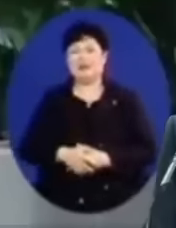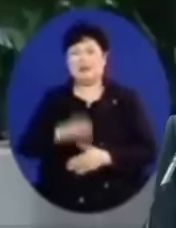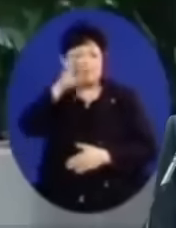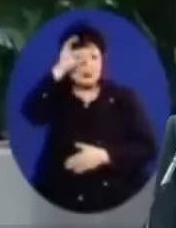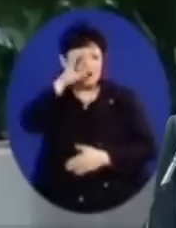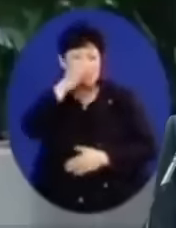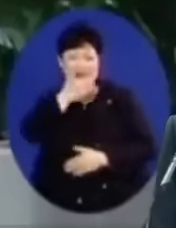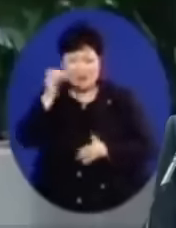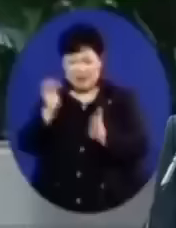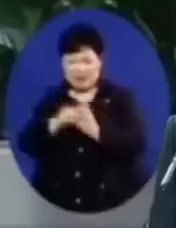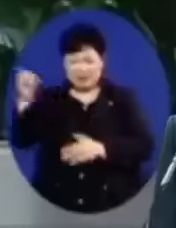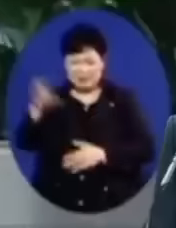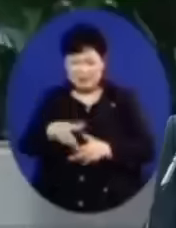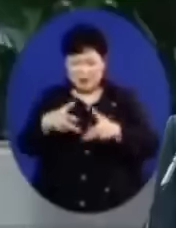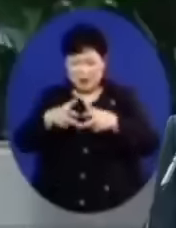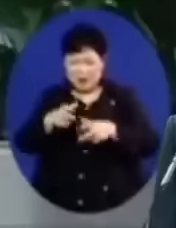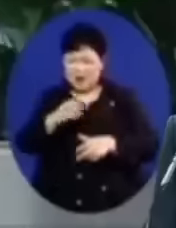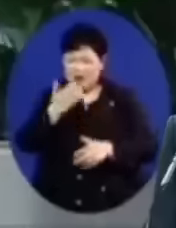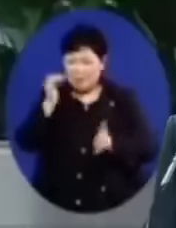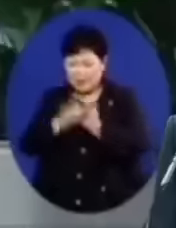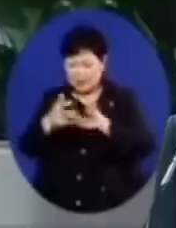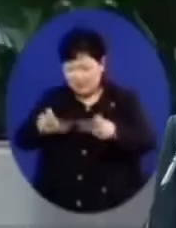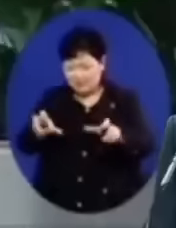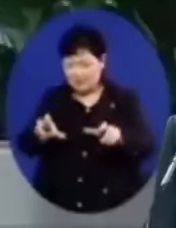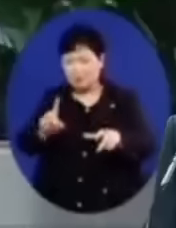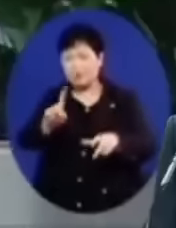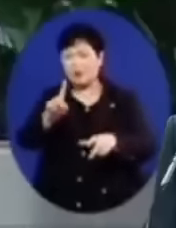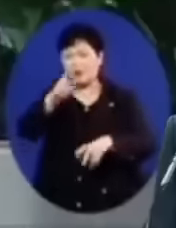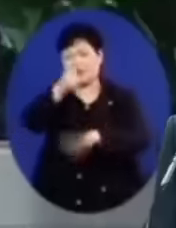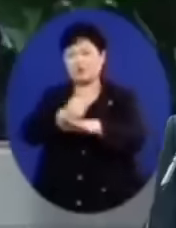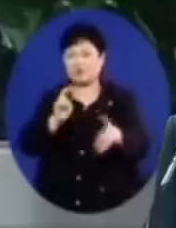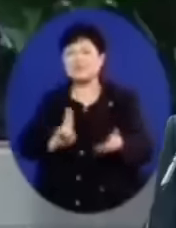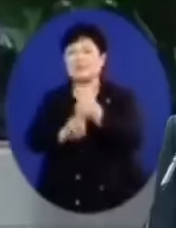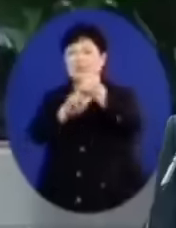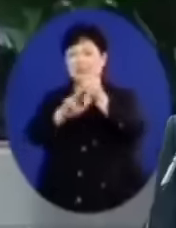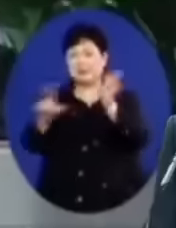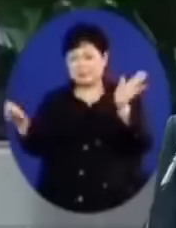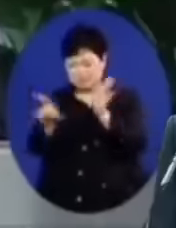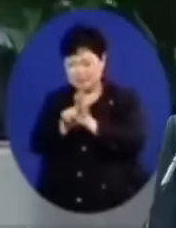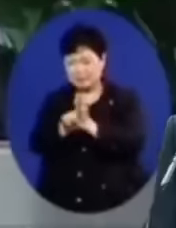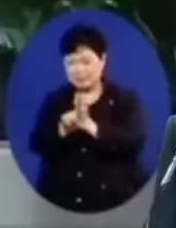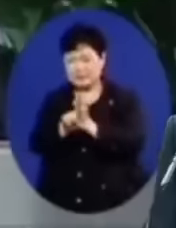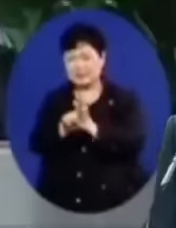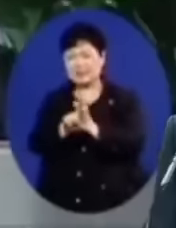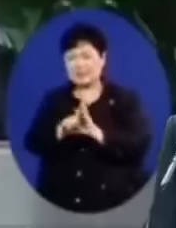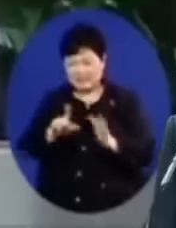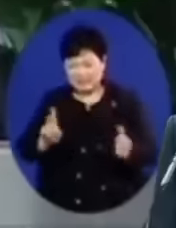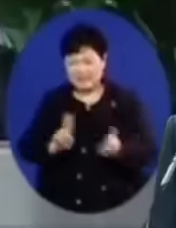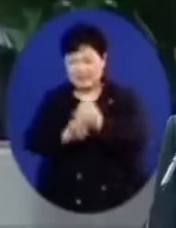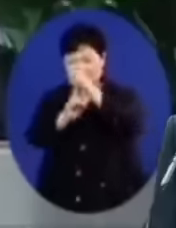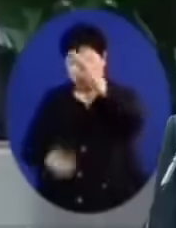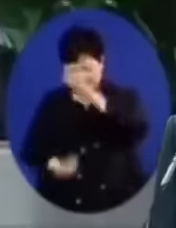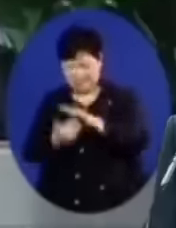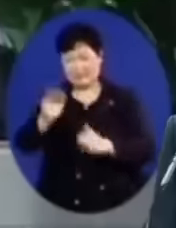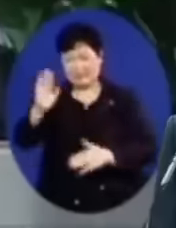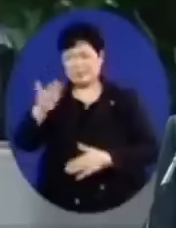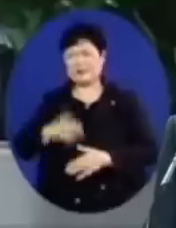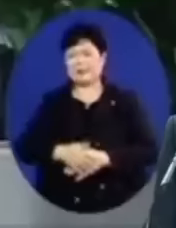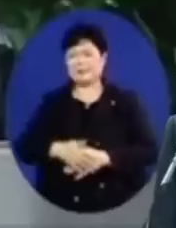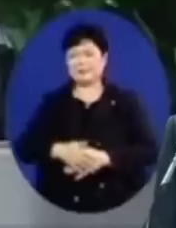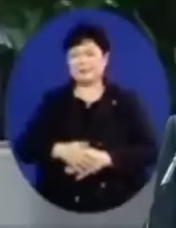계란으로 바위를 치면 바위가 깨지는 것은 기적입니다. 믿음이란 기적을 믿는 것입니다. 그러니까